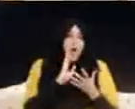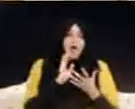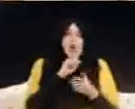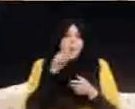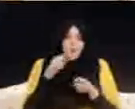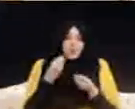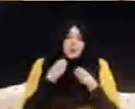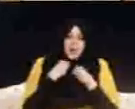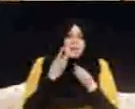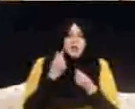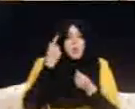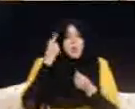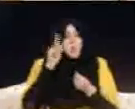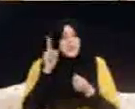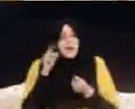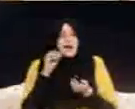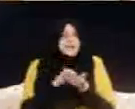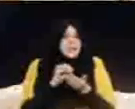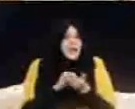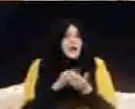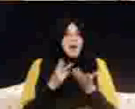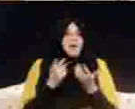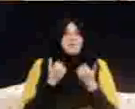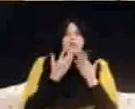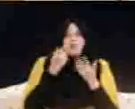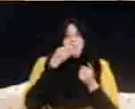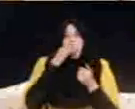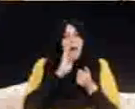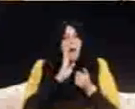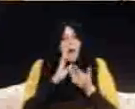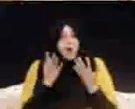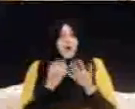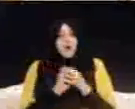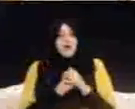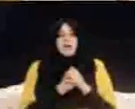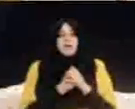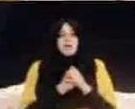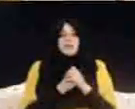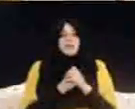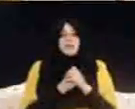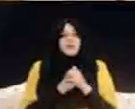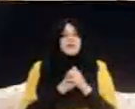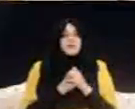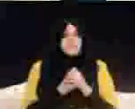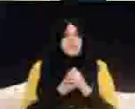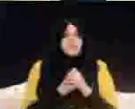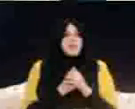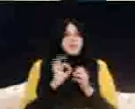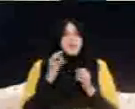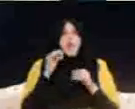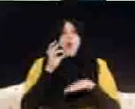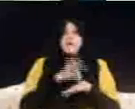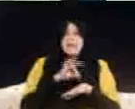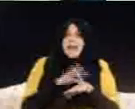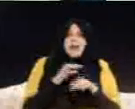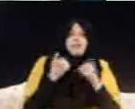وكذا بالصدقة، واحد يدير صدقة جارية ليهم الوالدين، واحد يمد صدقة هكذا إلى آخره، بناء مستشفى